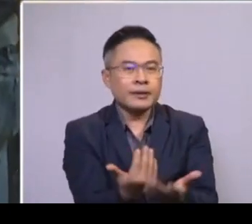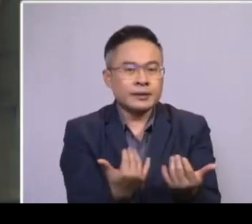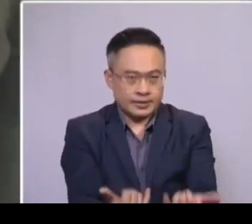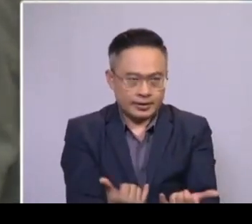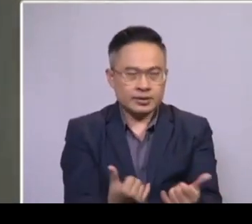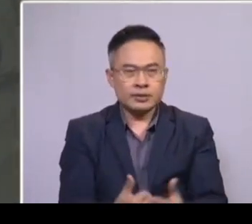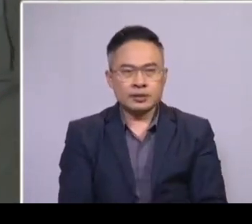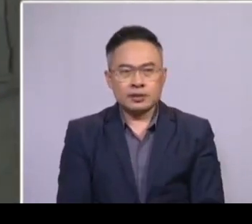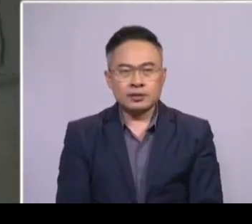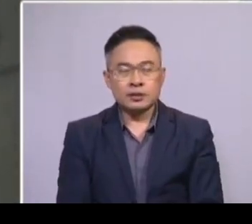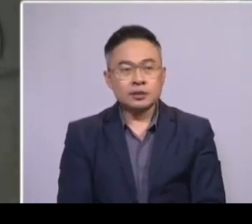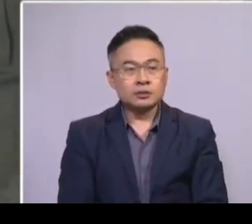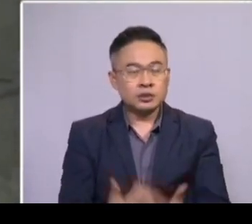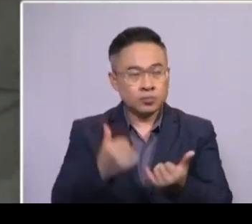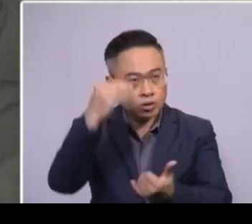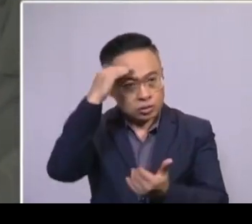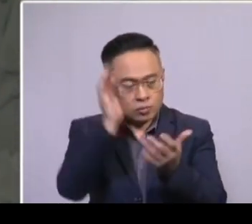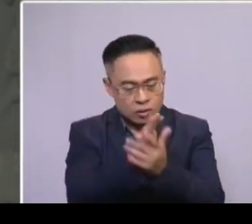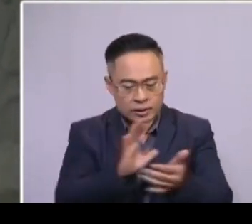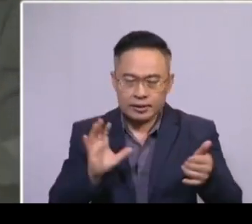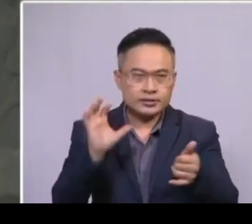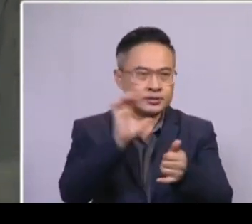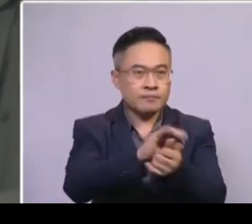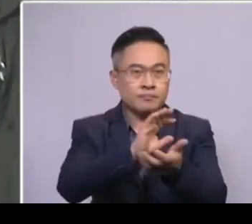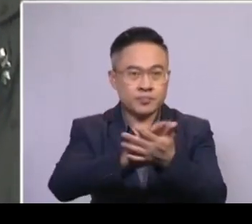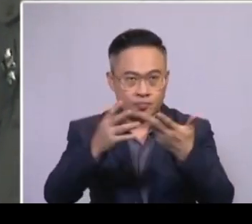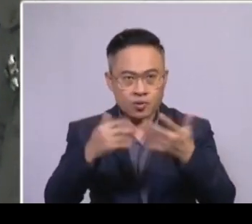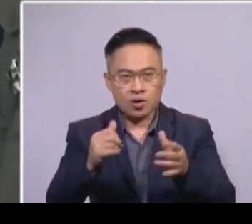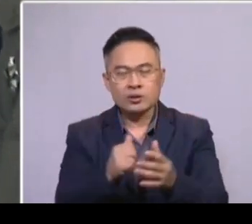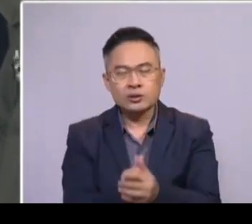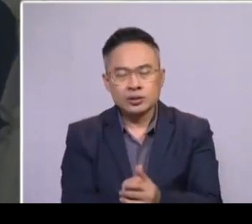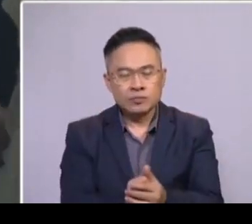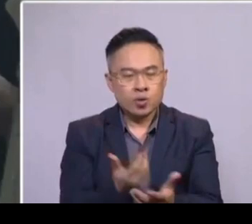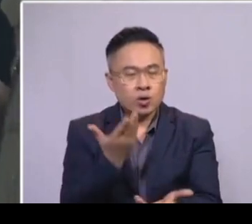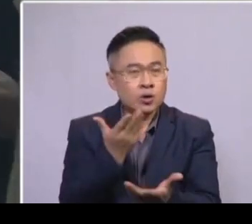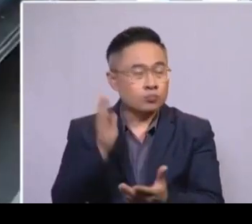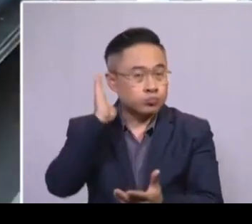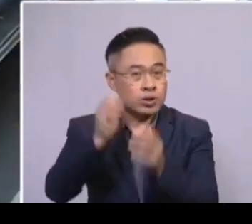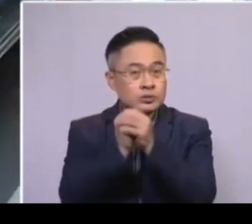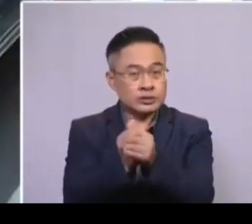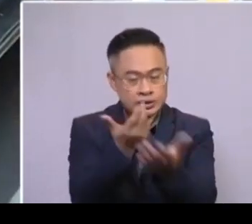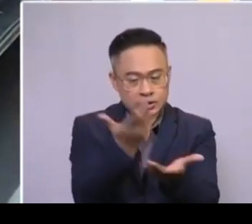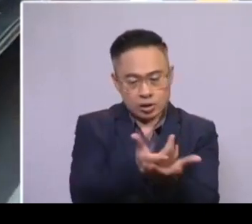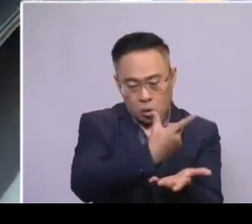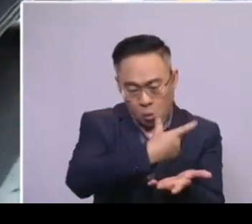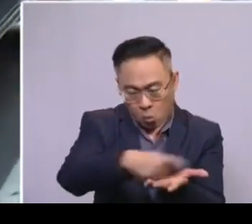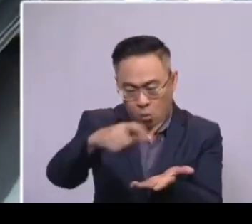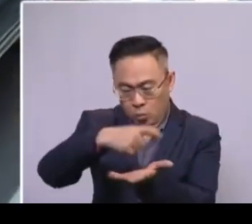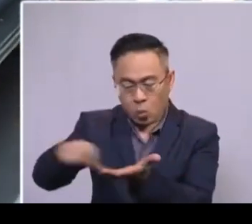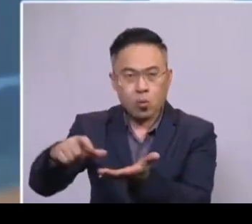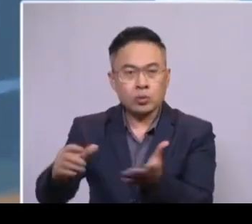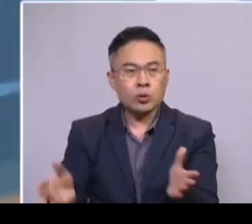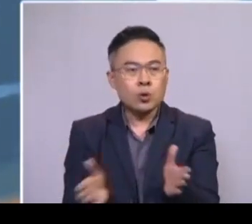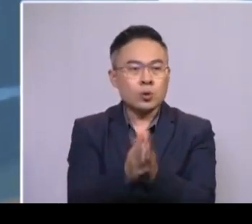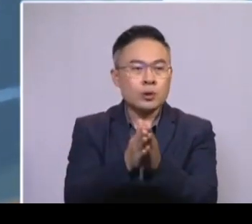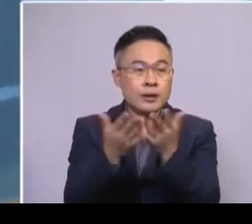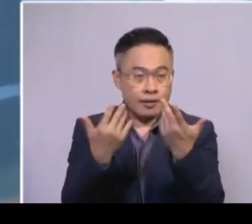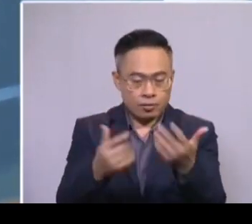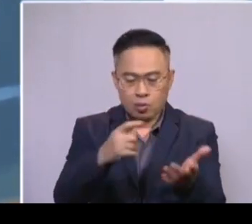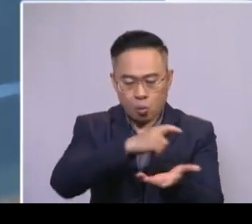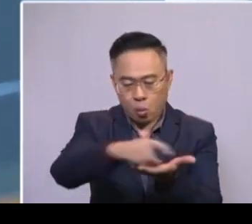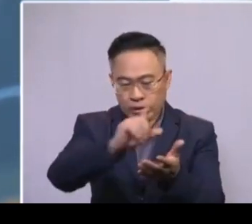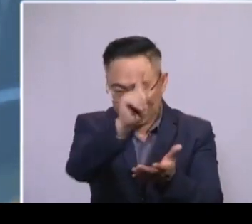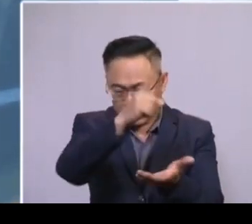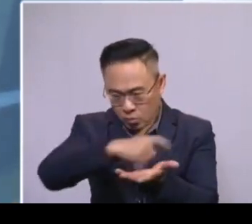ร้านอาหารแห่งหนึ่งหลังจากที่ได้เงินไปแล้วนะคะไปขออำนาจศาลอาญากรุงเทพใต้ฝากขังส่วนคนที่เหลือค่ะต้อง